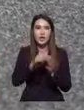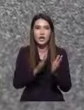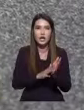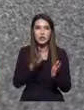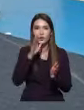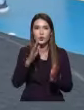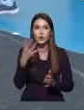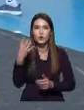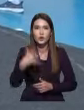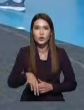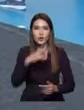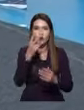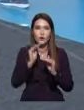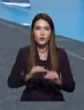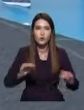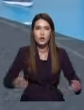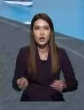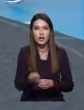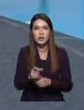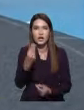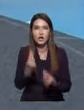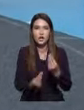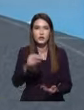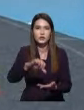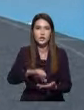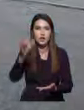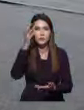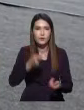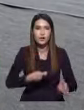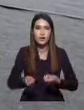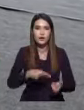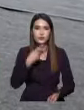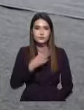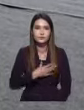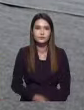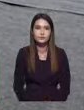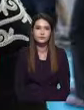уақытта 450-ге жуық оқушы асық ойынына қатысты дейді білім басқармасының өкілдері.